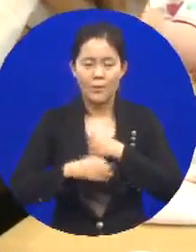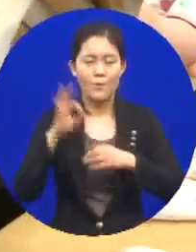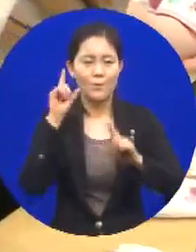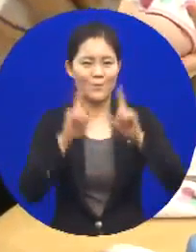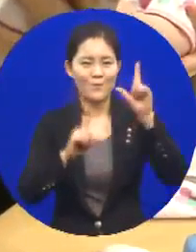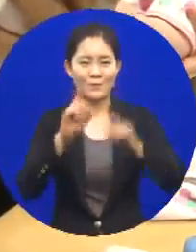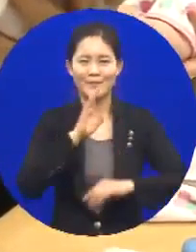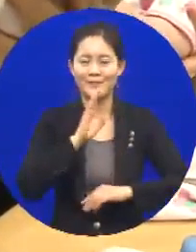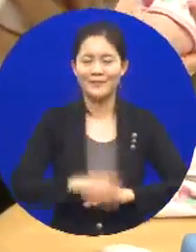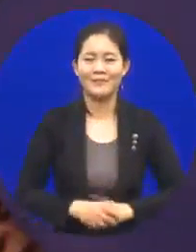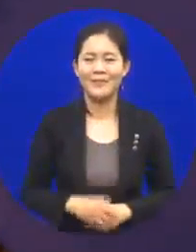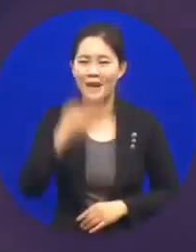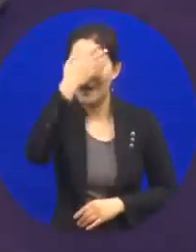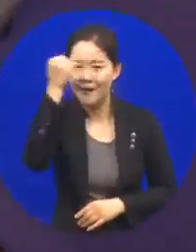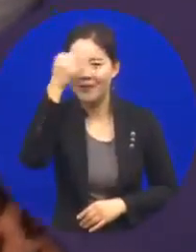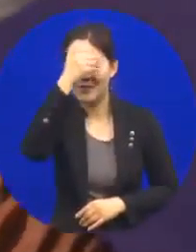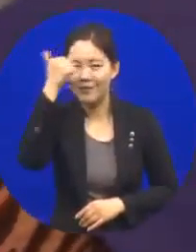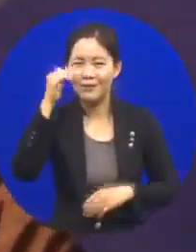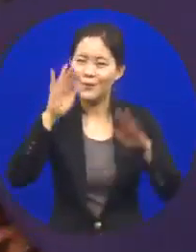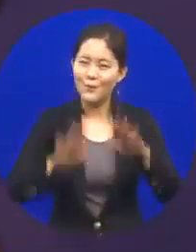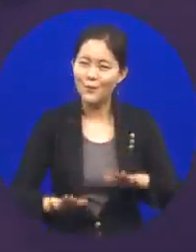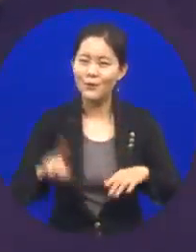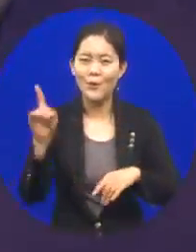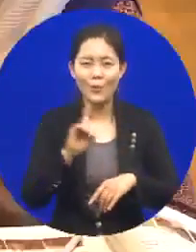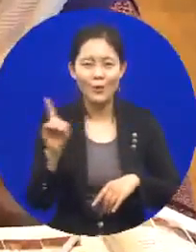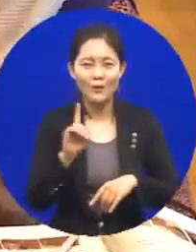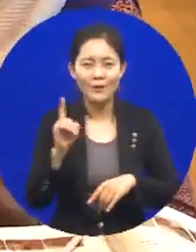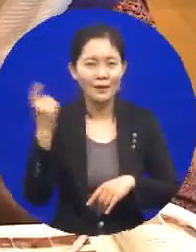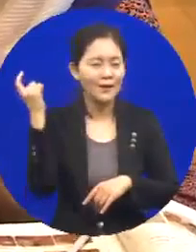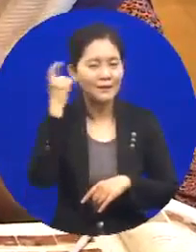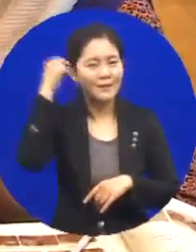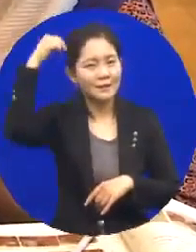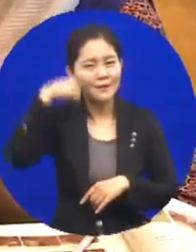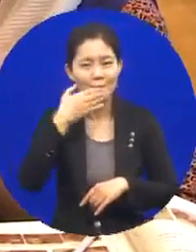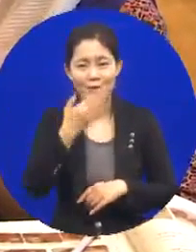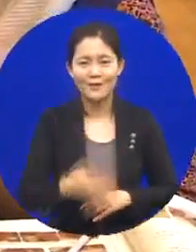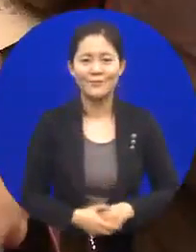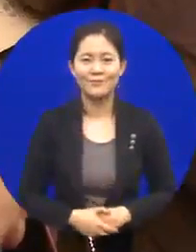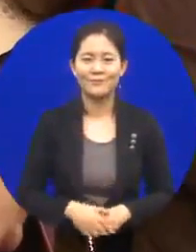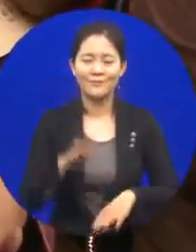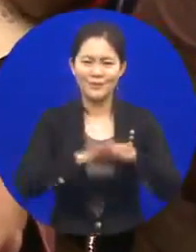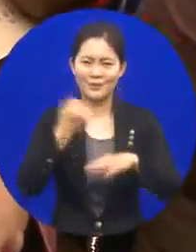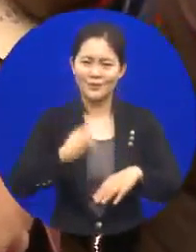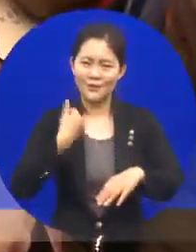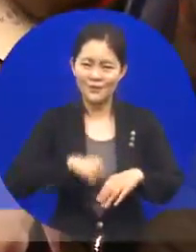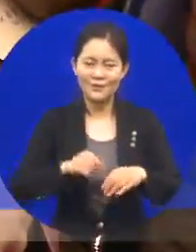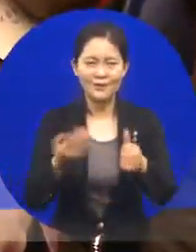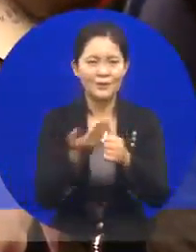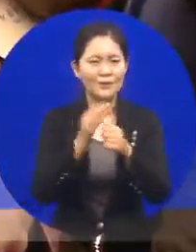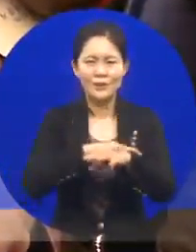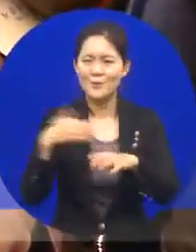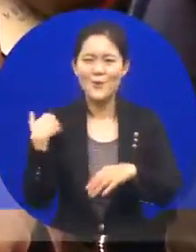모습. 그렇다면 할머니, 할아버지들은 오늘 수업 과연 어떻게 들으셨을까요? 손주들 키울 때 뭐